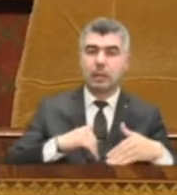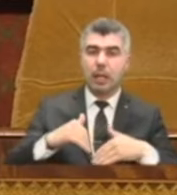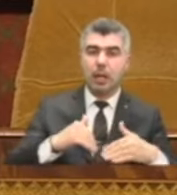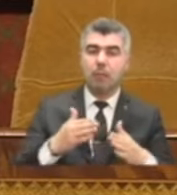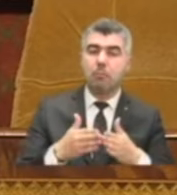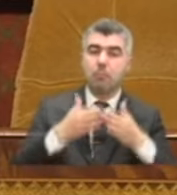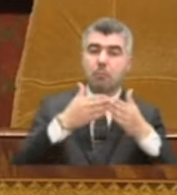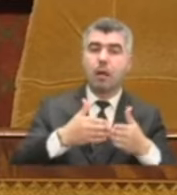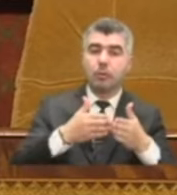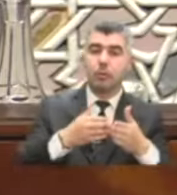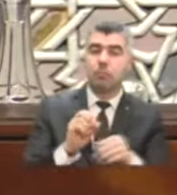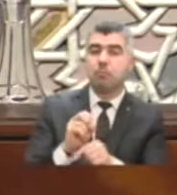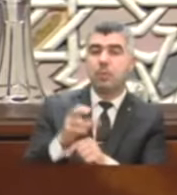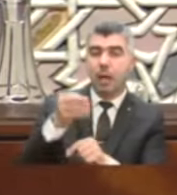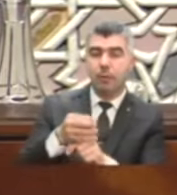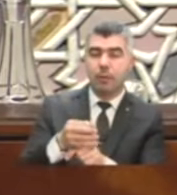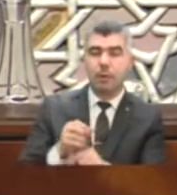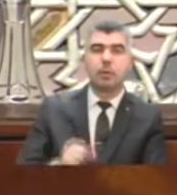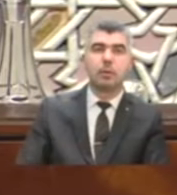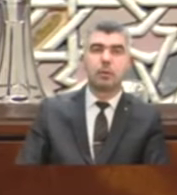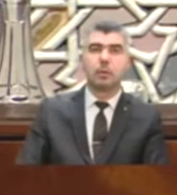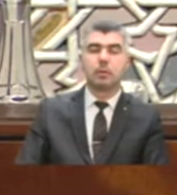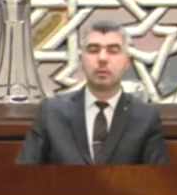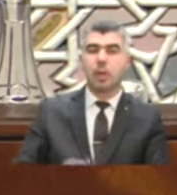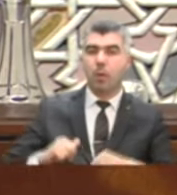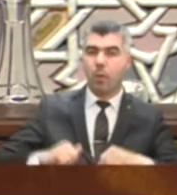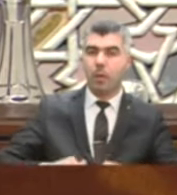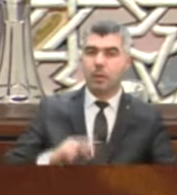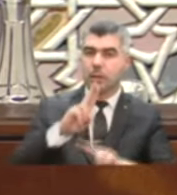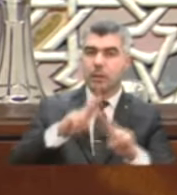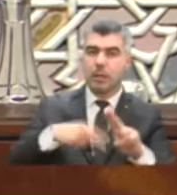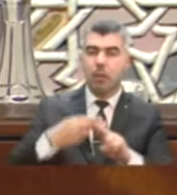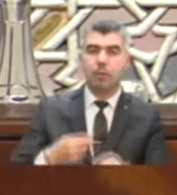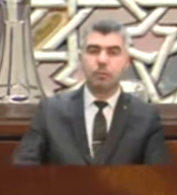البحري للمسافرين. شكرا. سيد الوزير